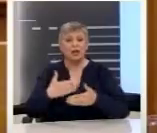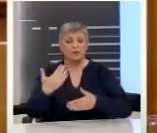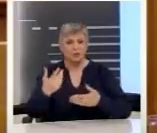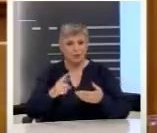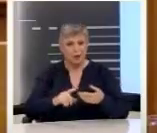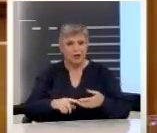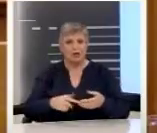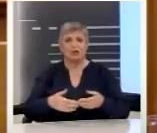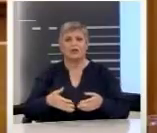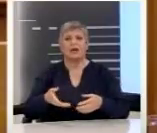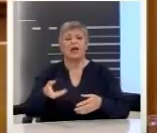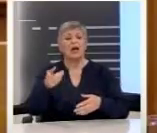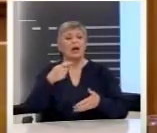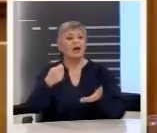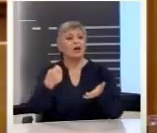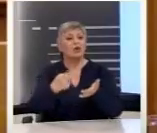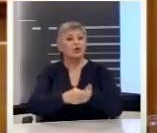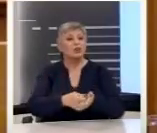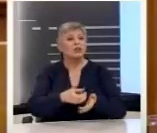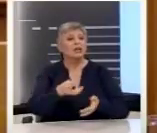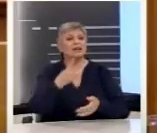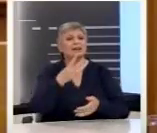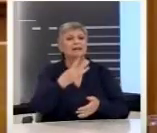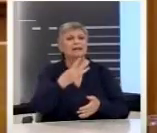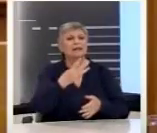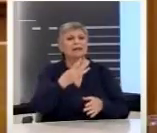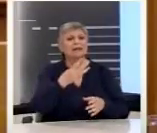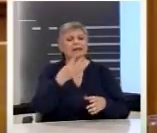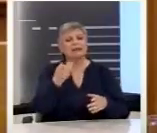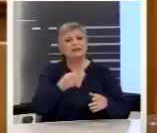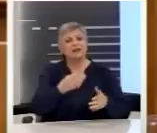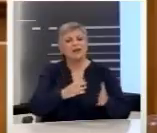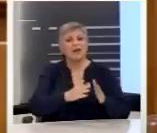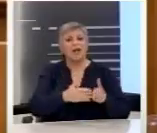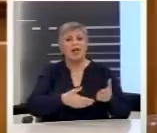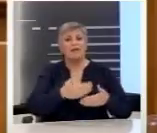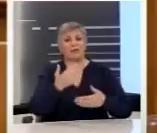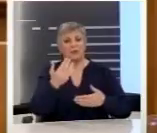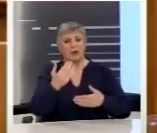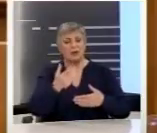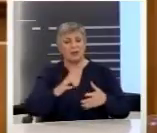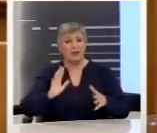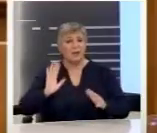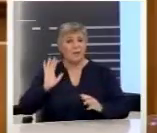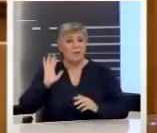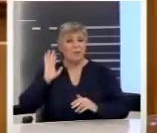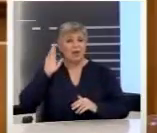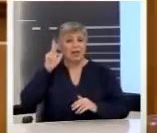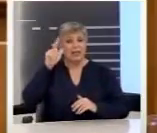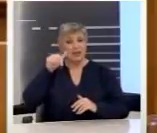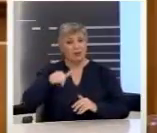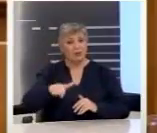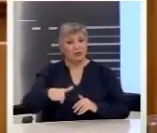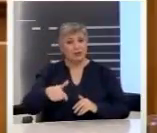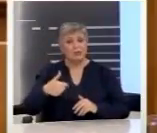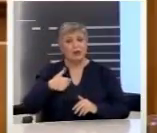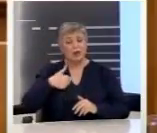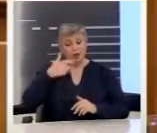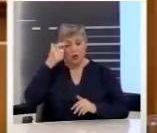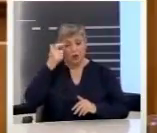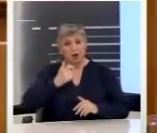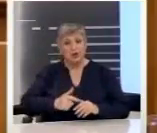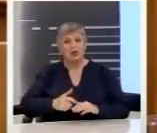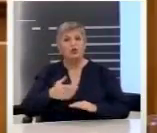άλλες 3 υποεφημερίδες. Και μέχρι σήμερα είμαι ο μόνος πολιτικός που είμαι πρωτοσέλιδο